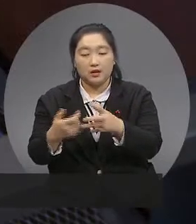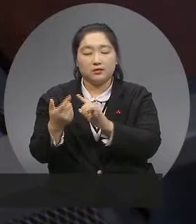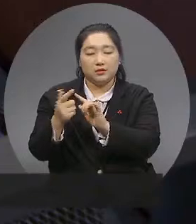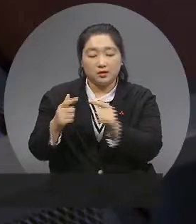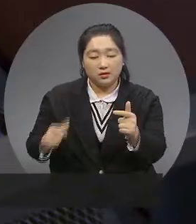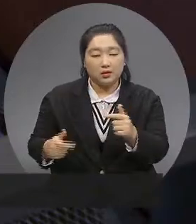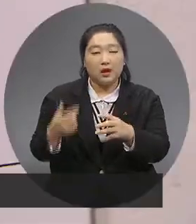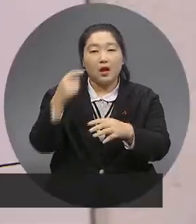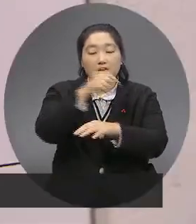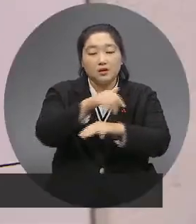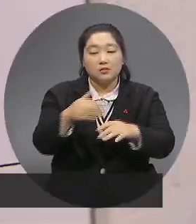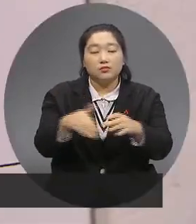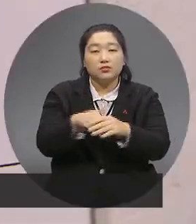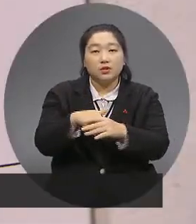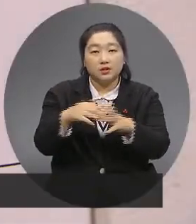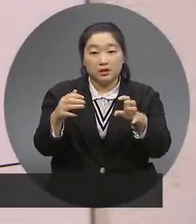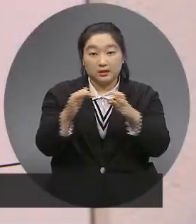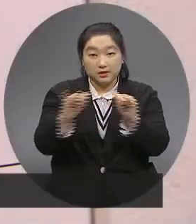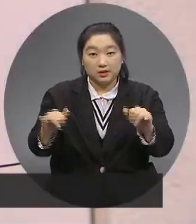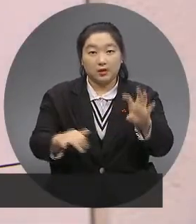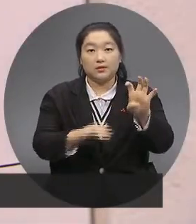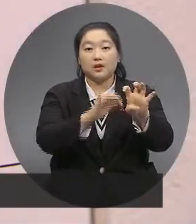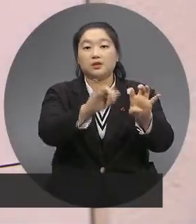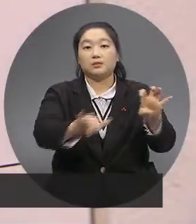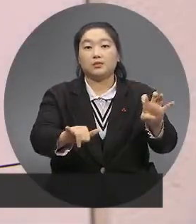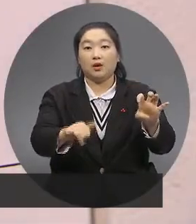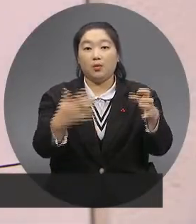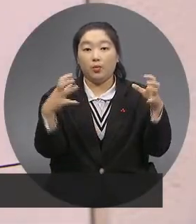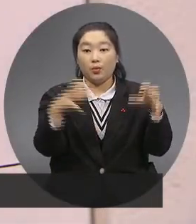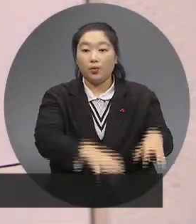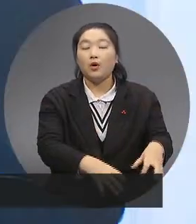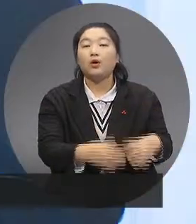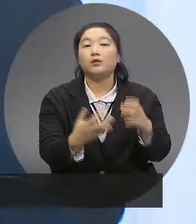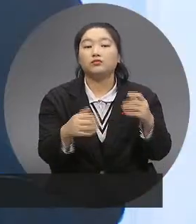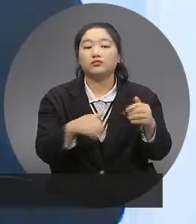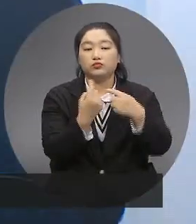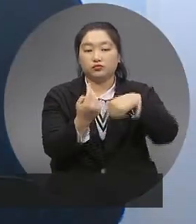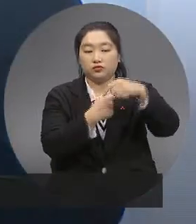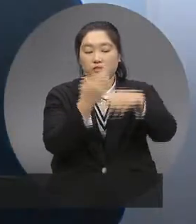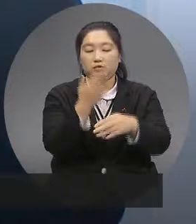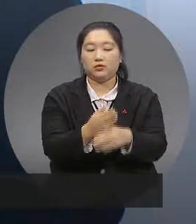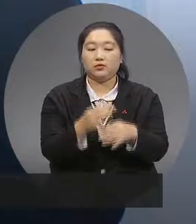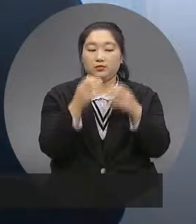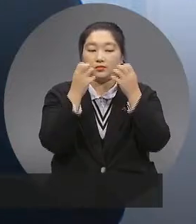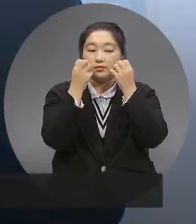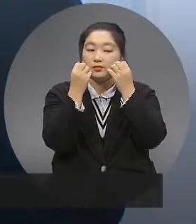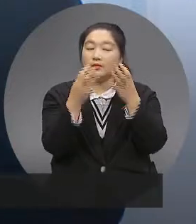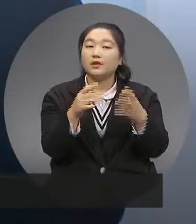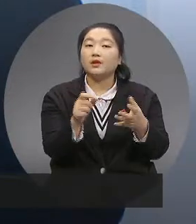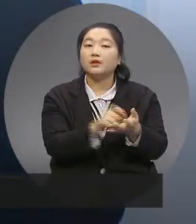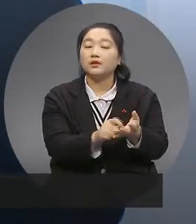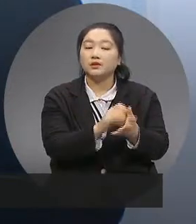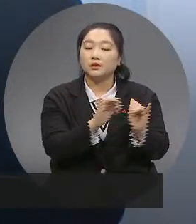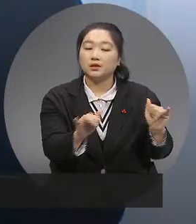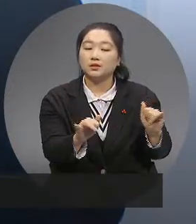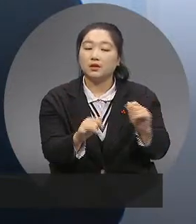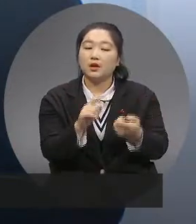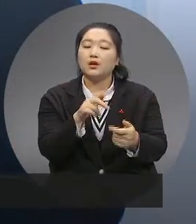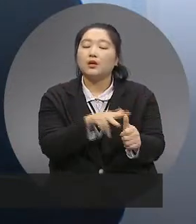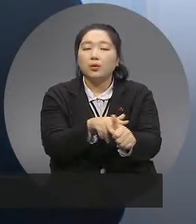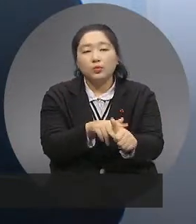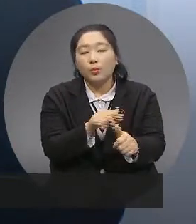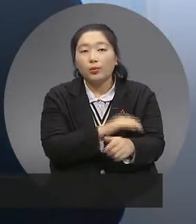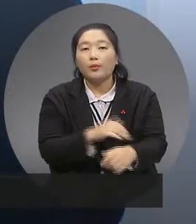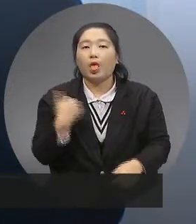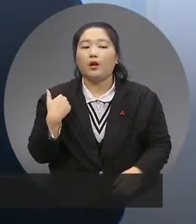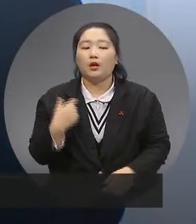다양한 문화예술인 40여 명이 모여 커뮤니티를 이루고 있습니다. 신진 작가님들 같은 경우에는 잘 그 정보를